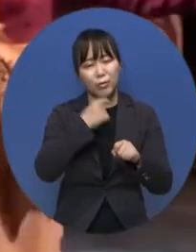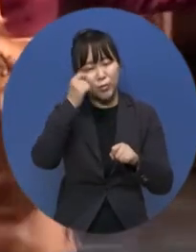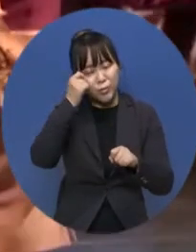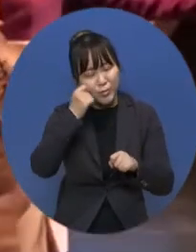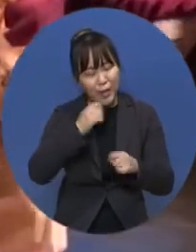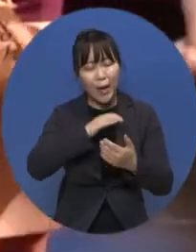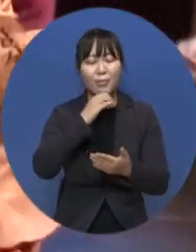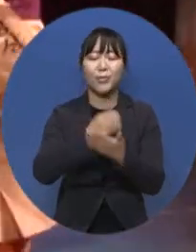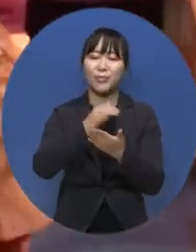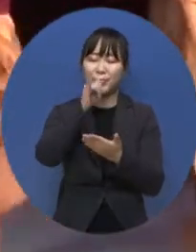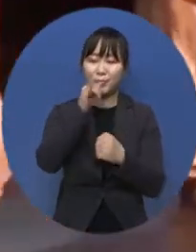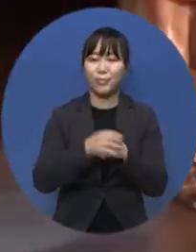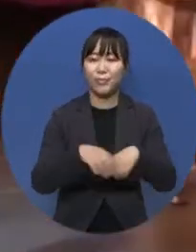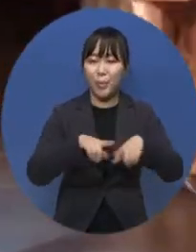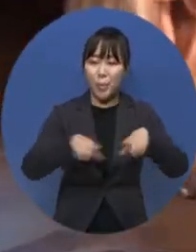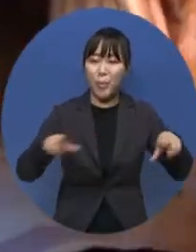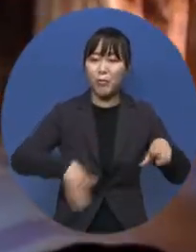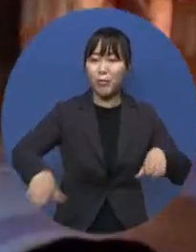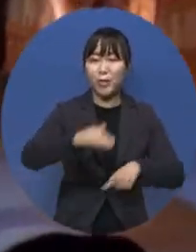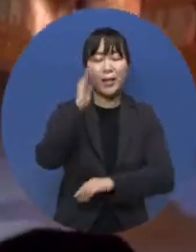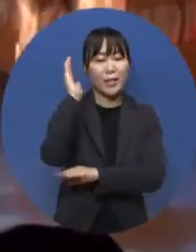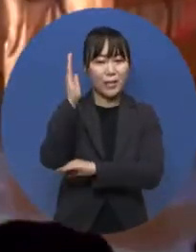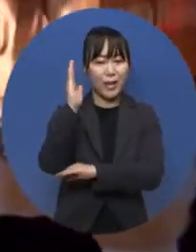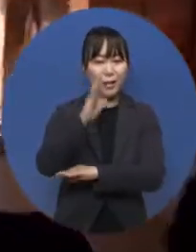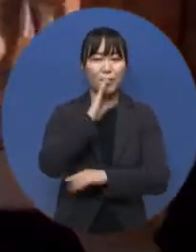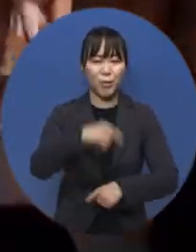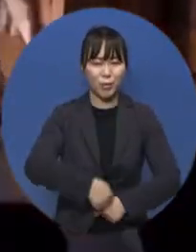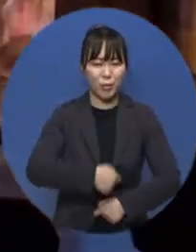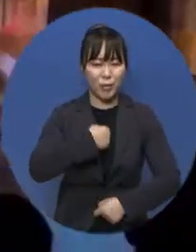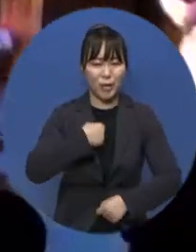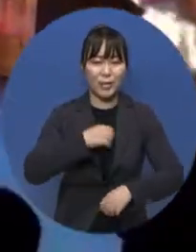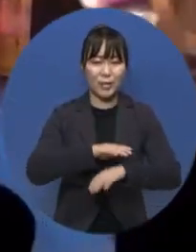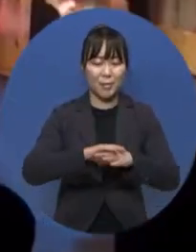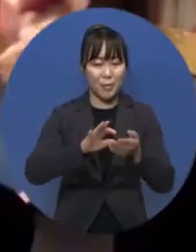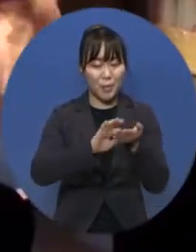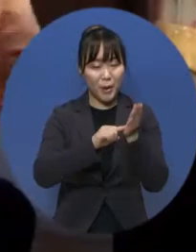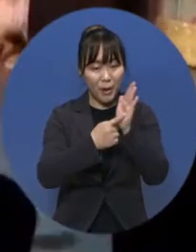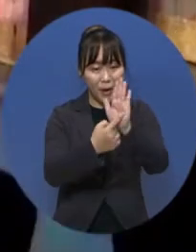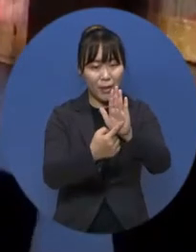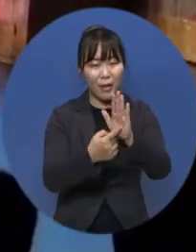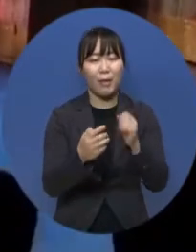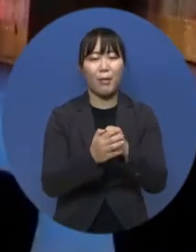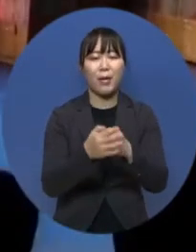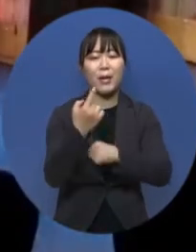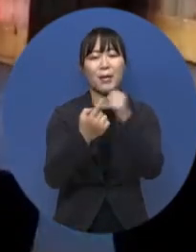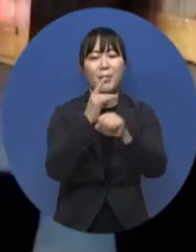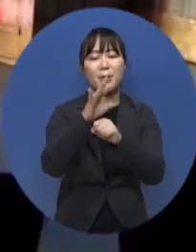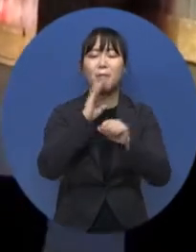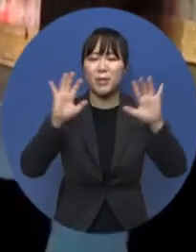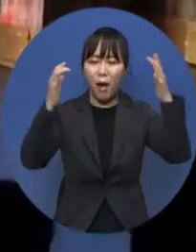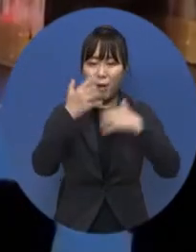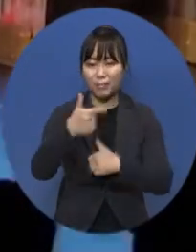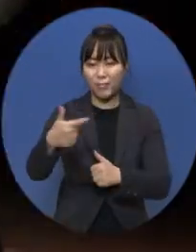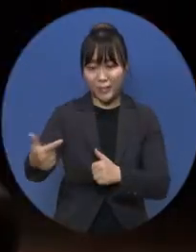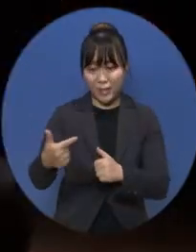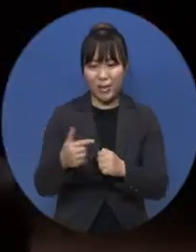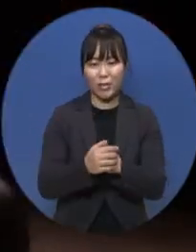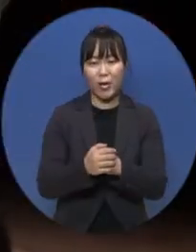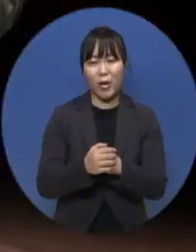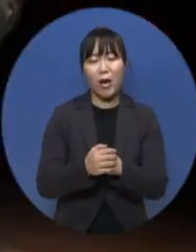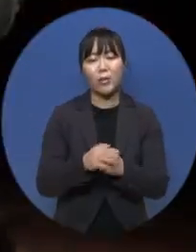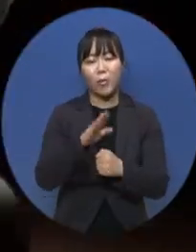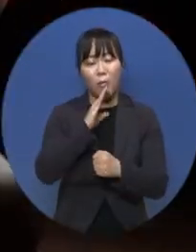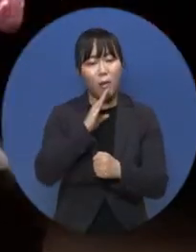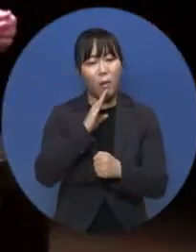작품입니다. 평범한 우리네 이야기를 진솔하고 유쾌하게 그려낸 매년 관객들의 찬사를 받으며